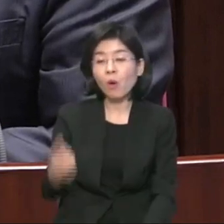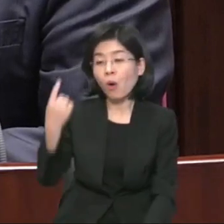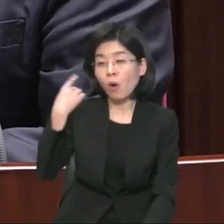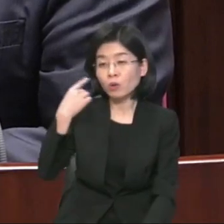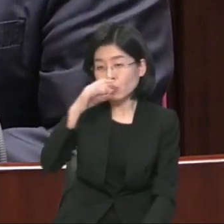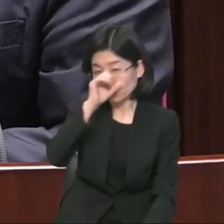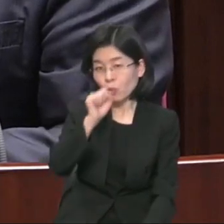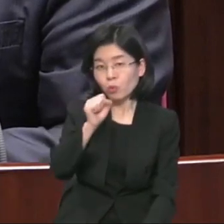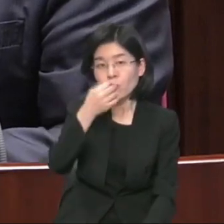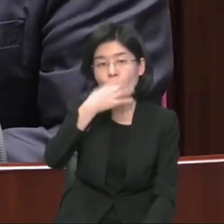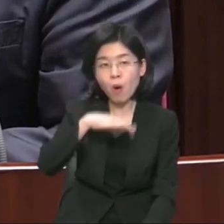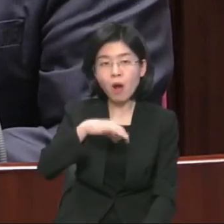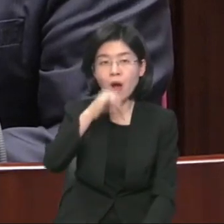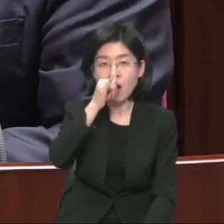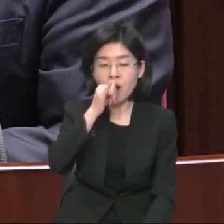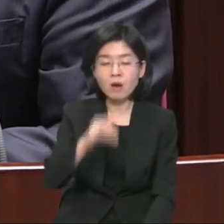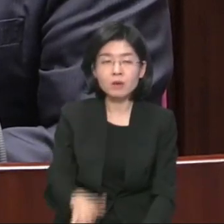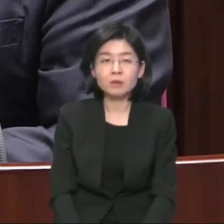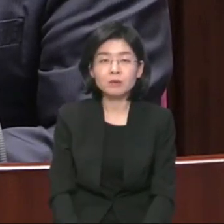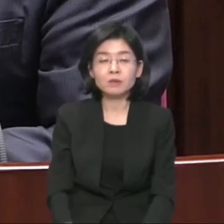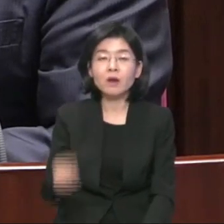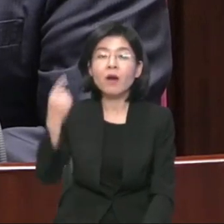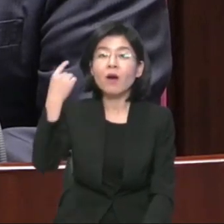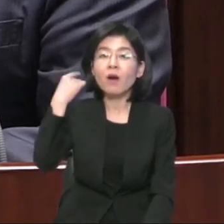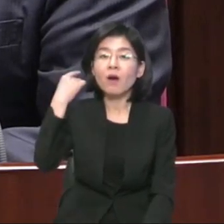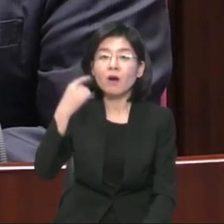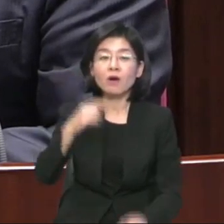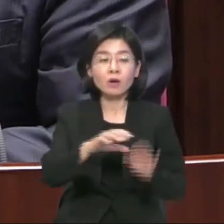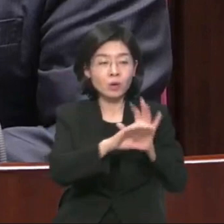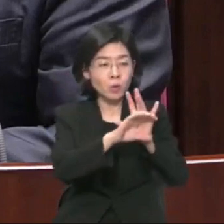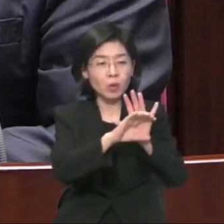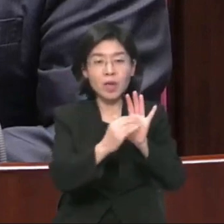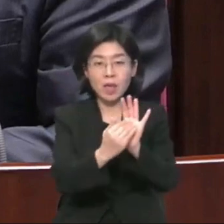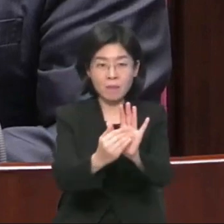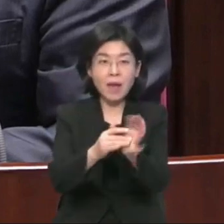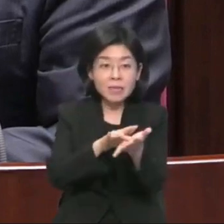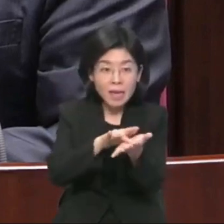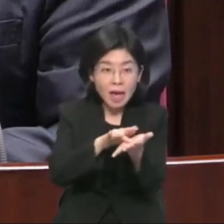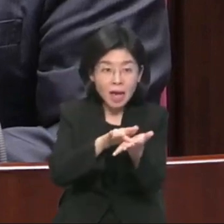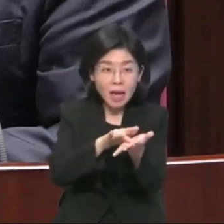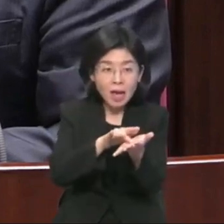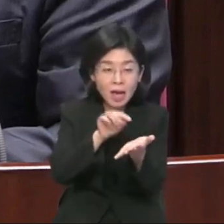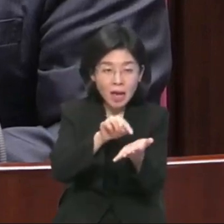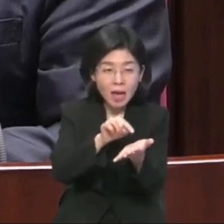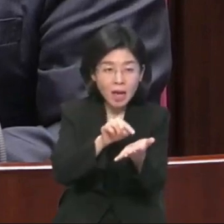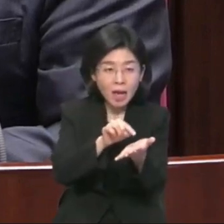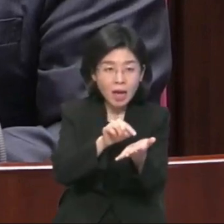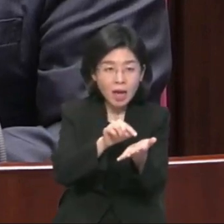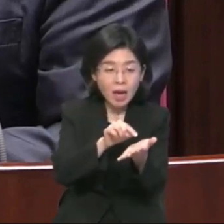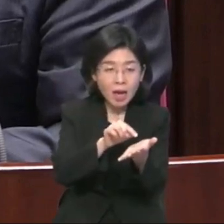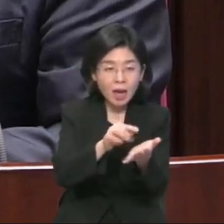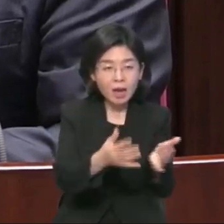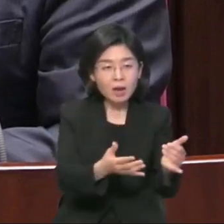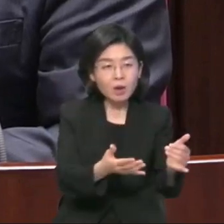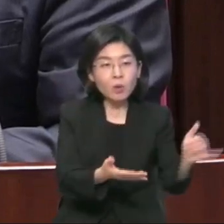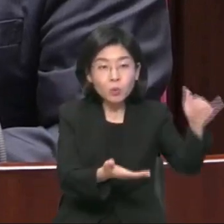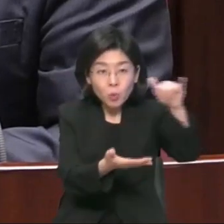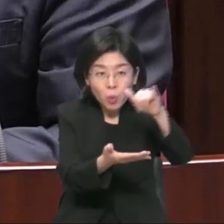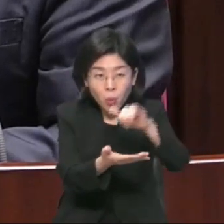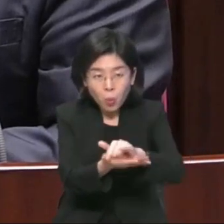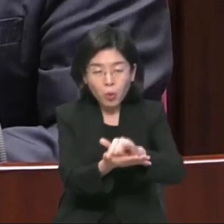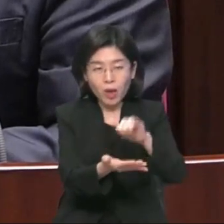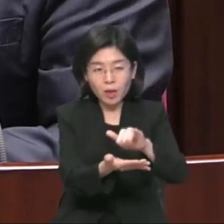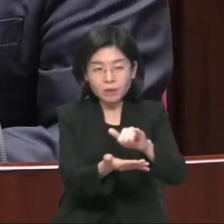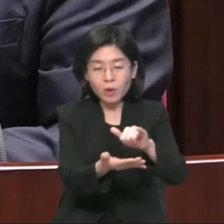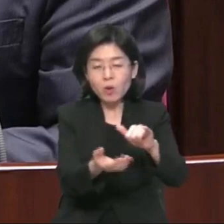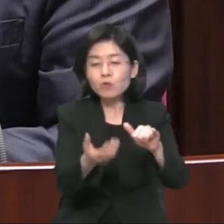그 성과가 있었습니다. 어제 했던 것은 백신이 이제 공항에서 하기해서